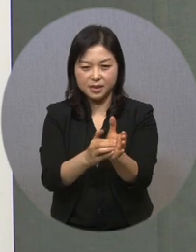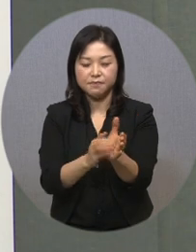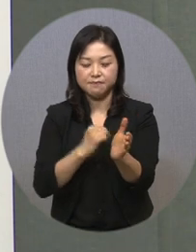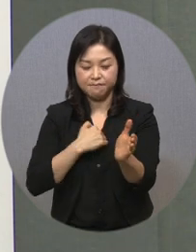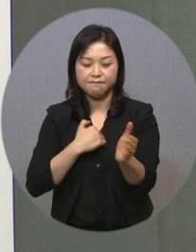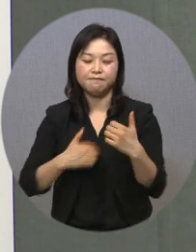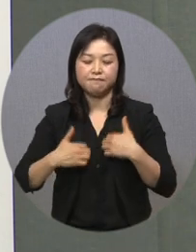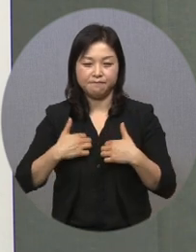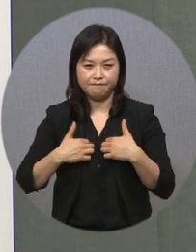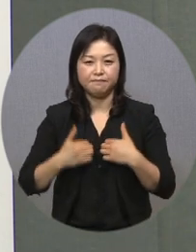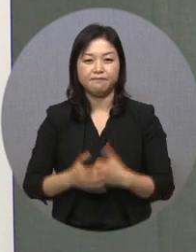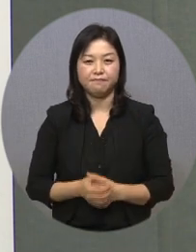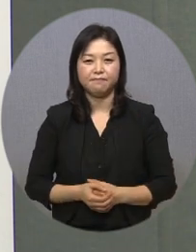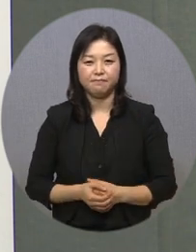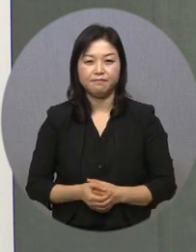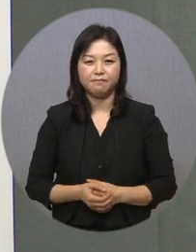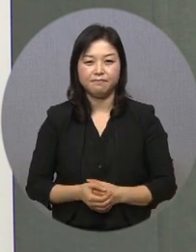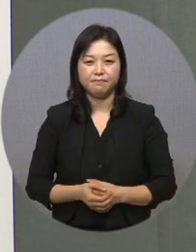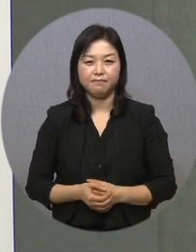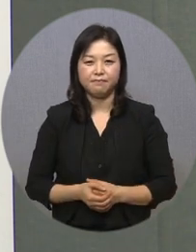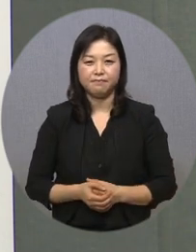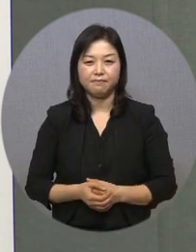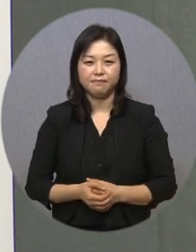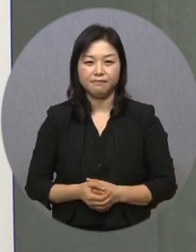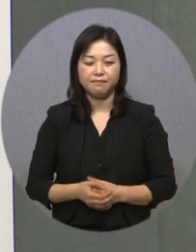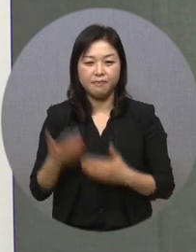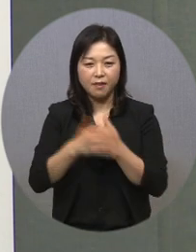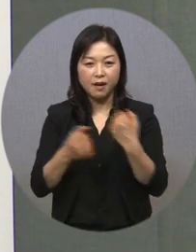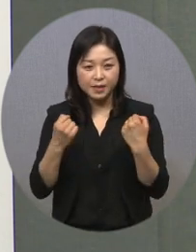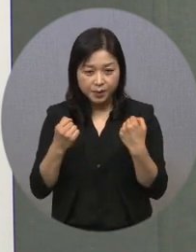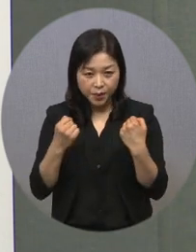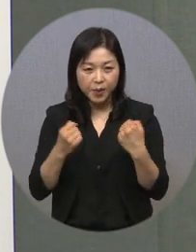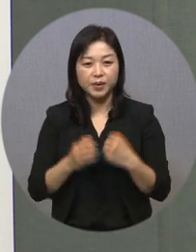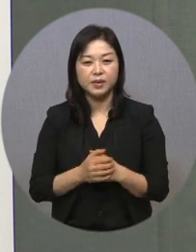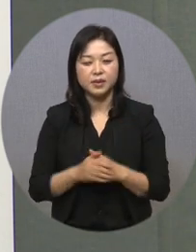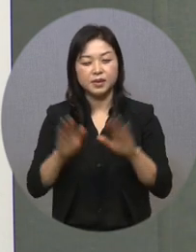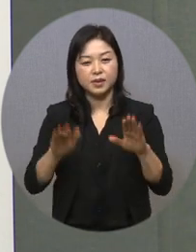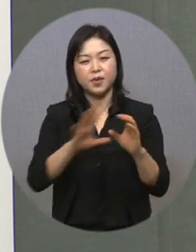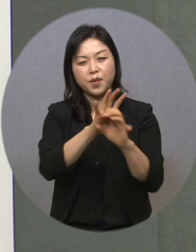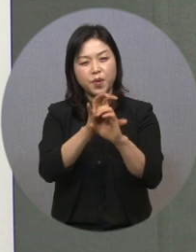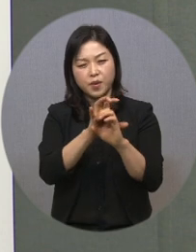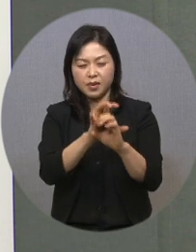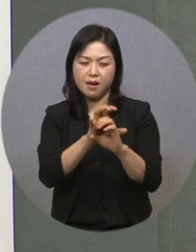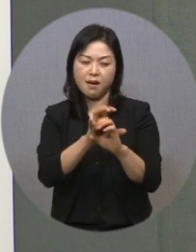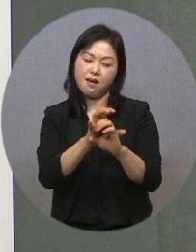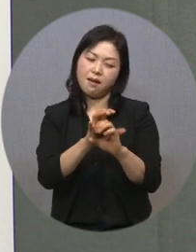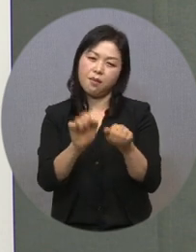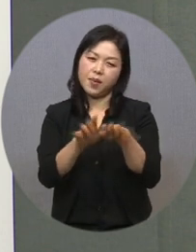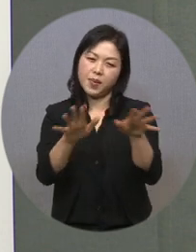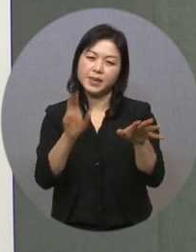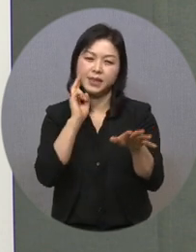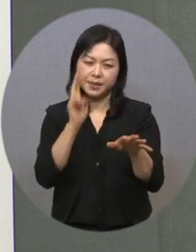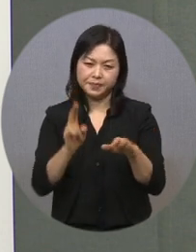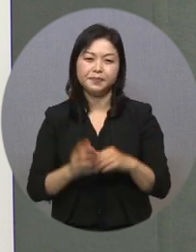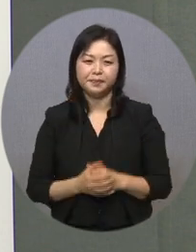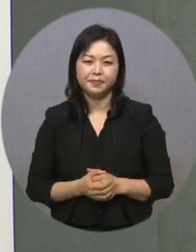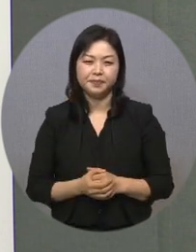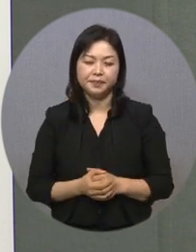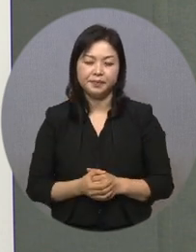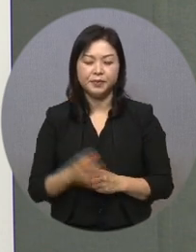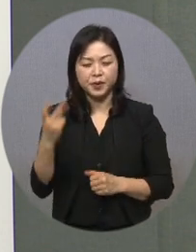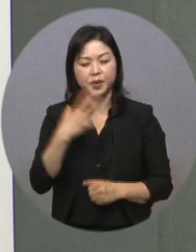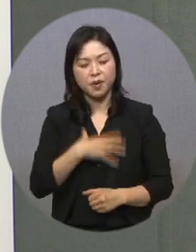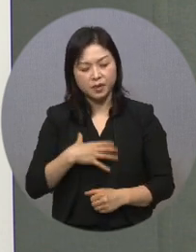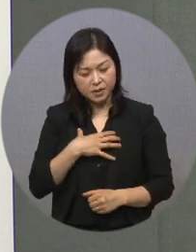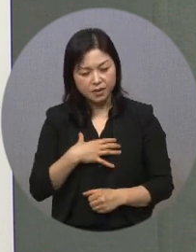있어서 굉장히 기뻤습니다. 건강하시고요. 지금 코로나가 심상치 않다고 그러니까